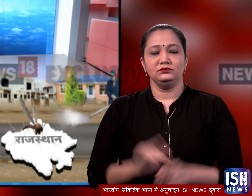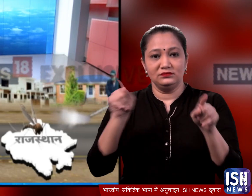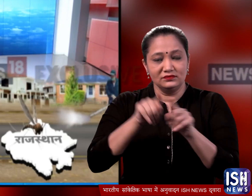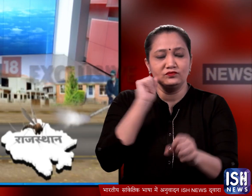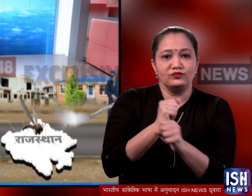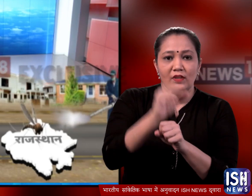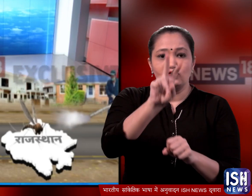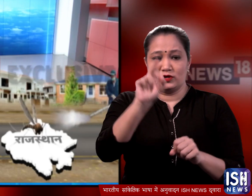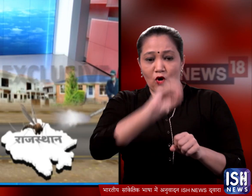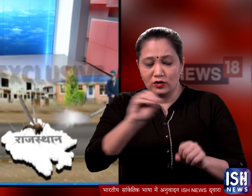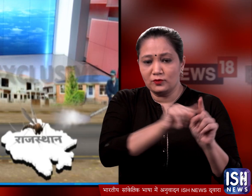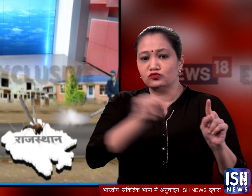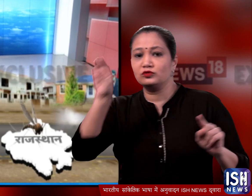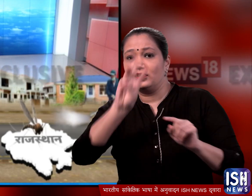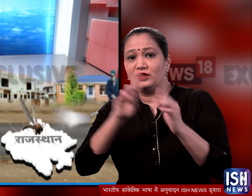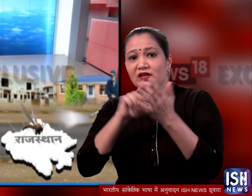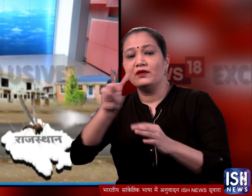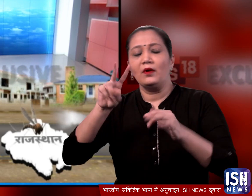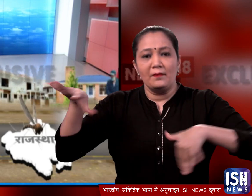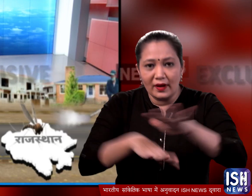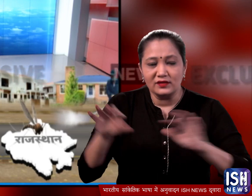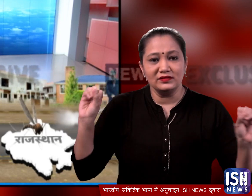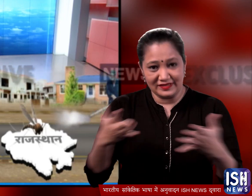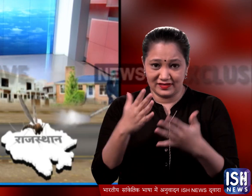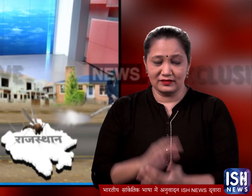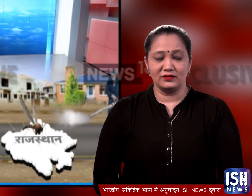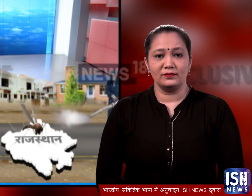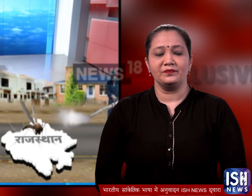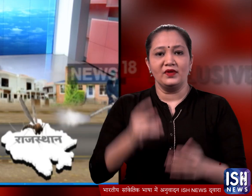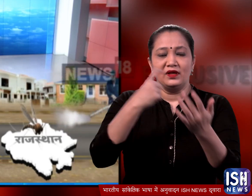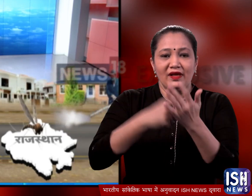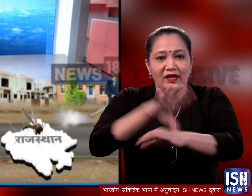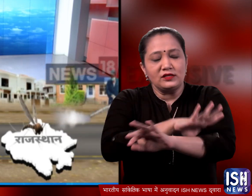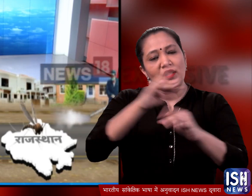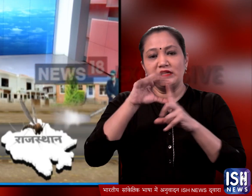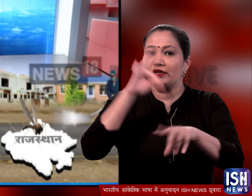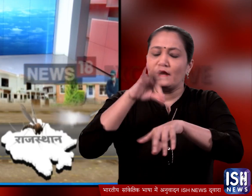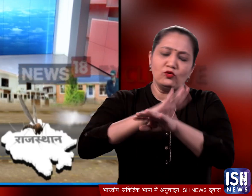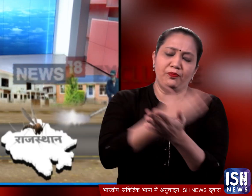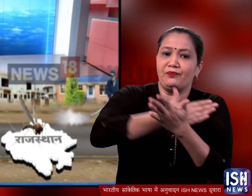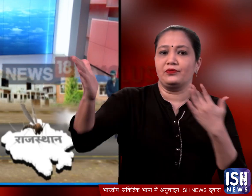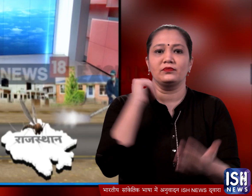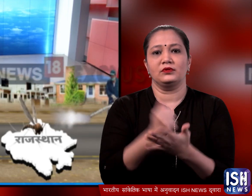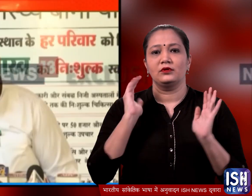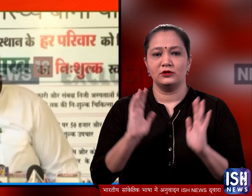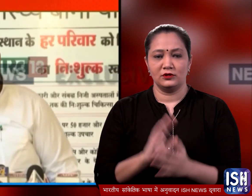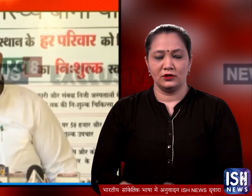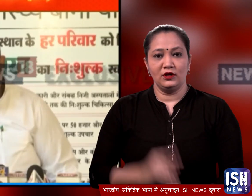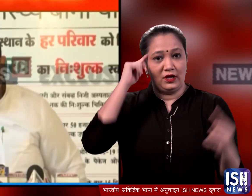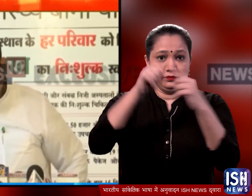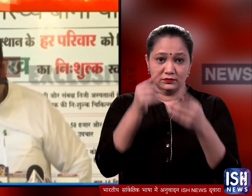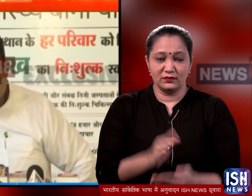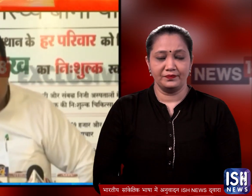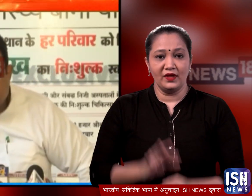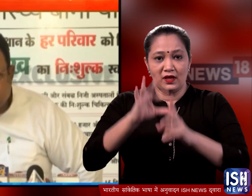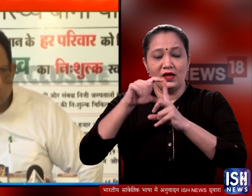अलावा सरकार 20 अक्टूबर से 3 नवंबर तक अभियान चलाएगी, जिसका मकसद राजस्थान को डेंगू मुक्त करना है।